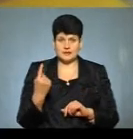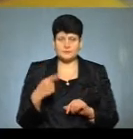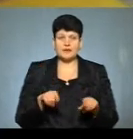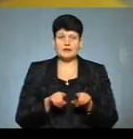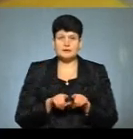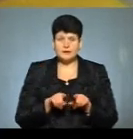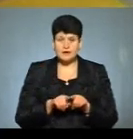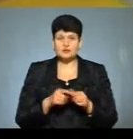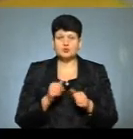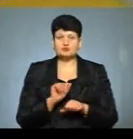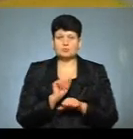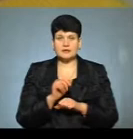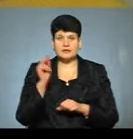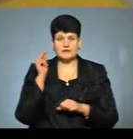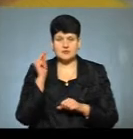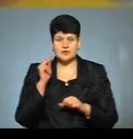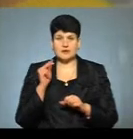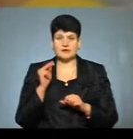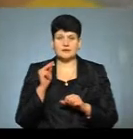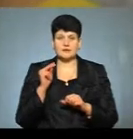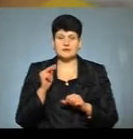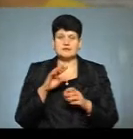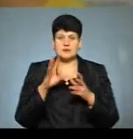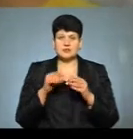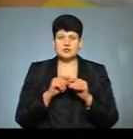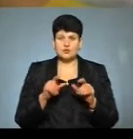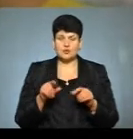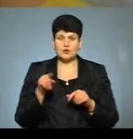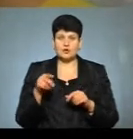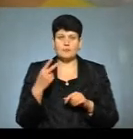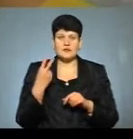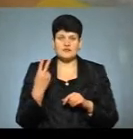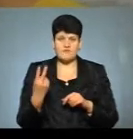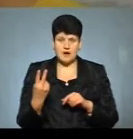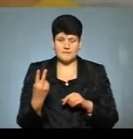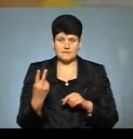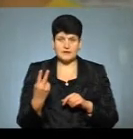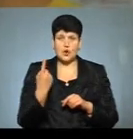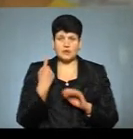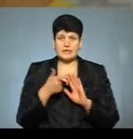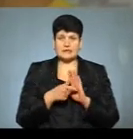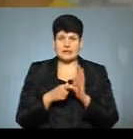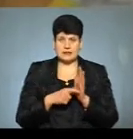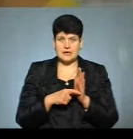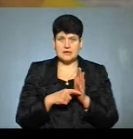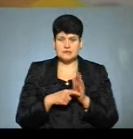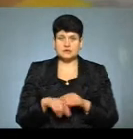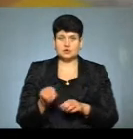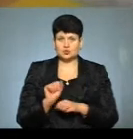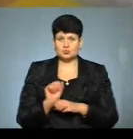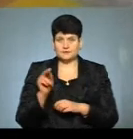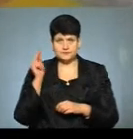на даний момент призупинено навчальний процес в Бережанській загальноосвітній школі номер 2, де один клас ми